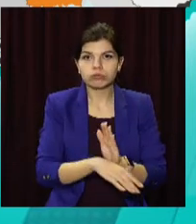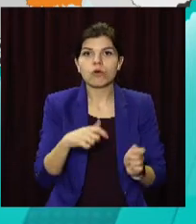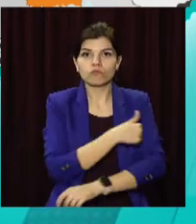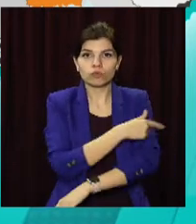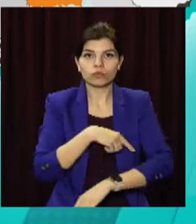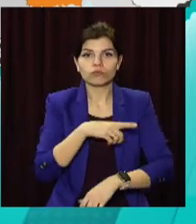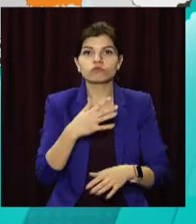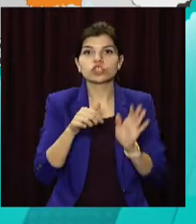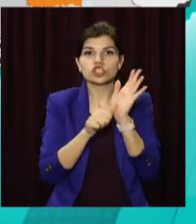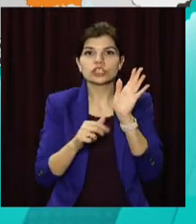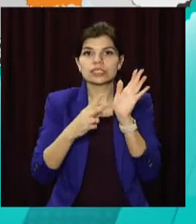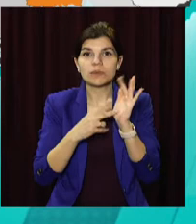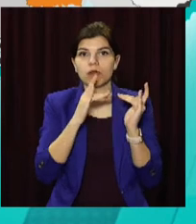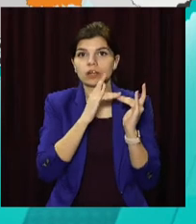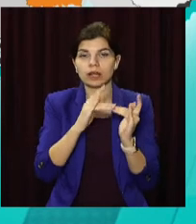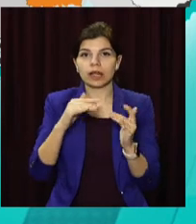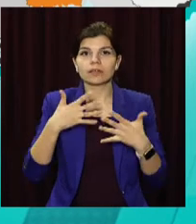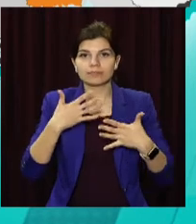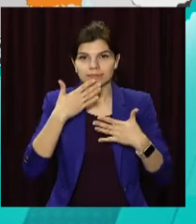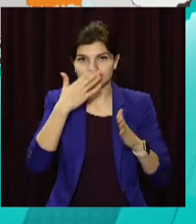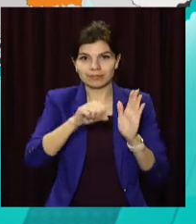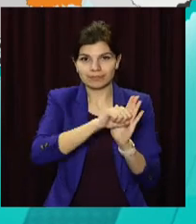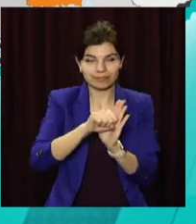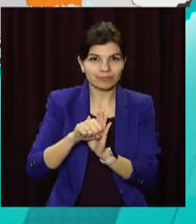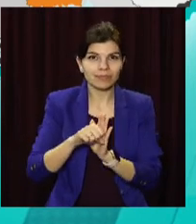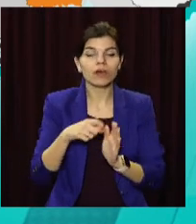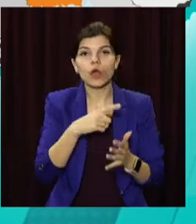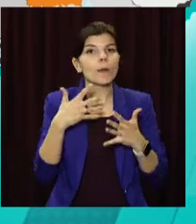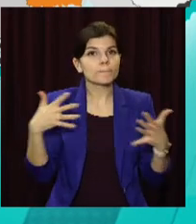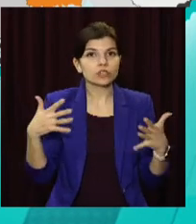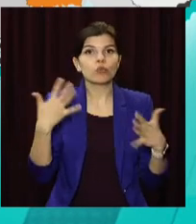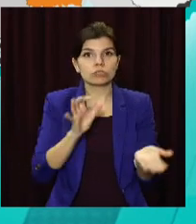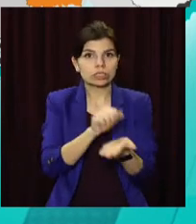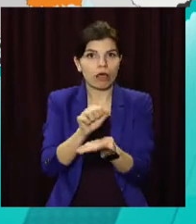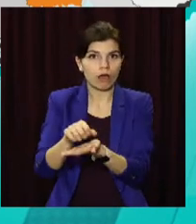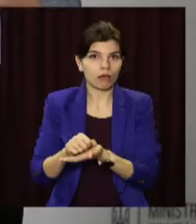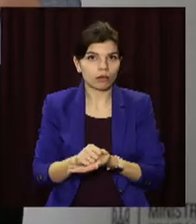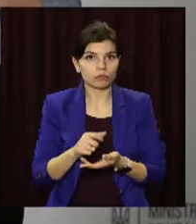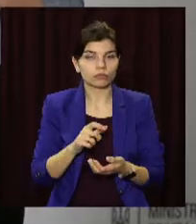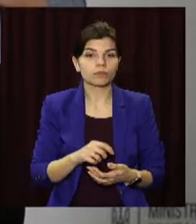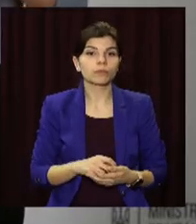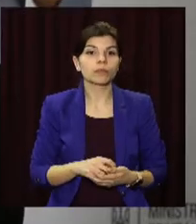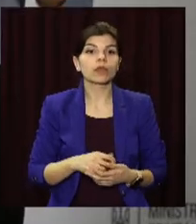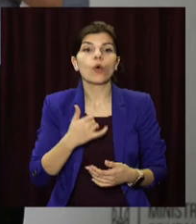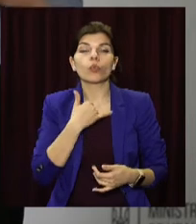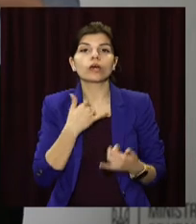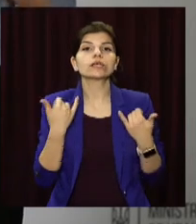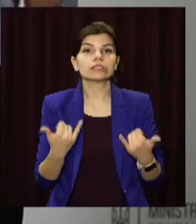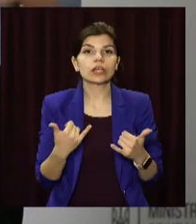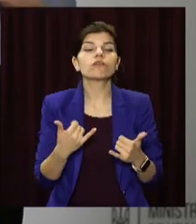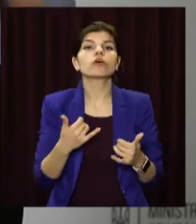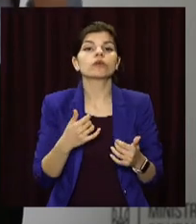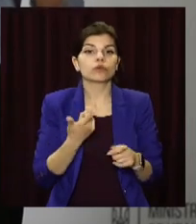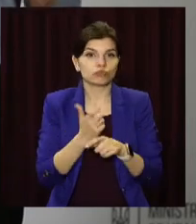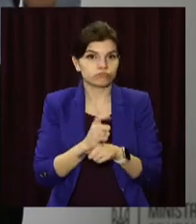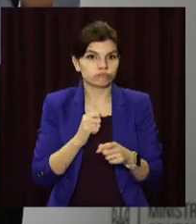обладнали 67 тисяч ліжок з киснем, більше половини з них вже зайняті. В нас зараз достатньо